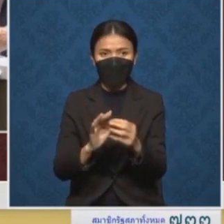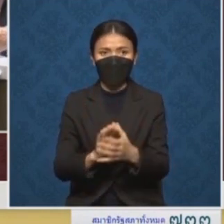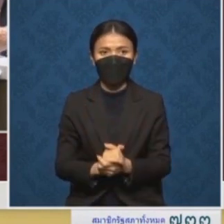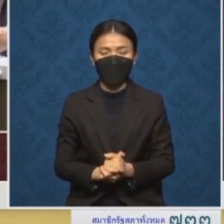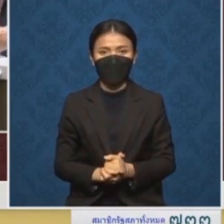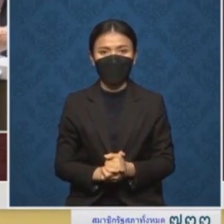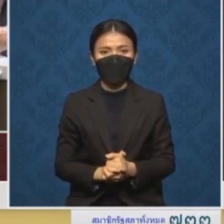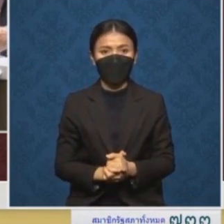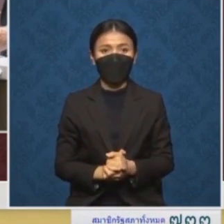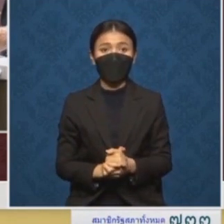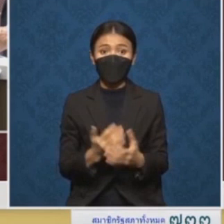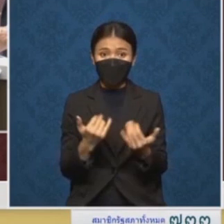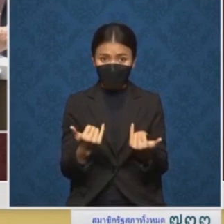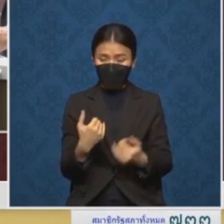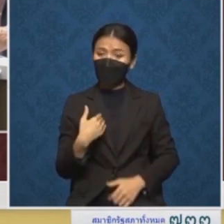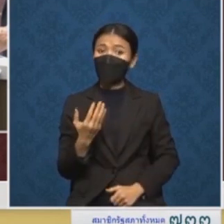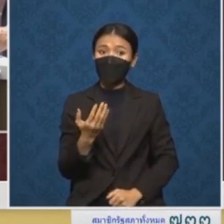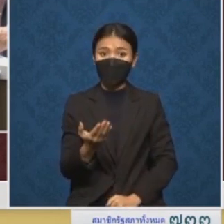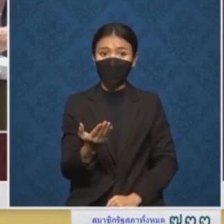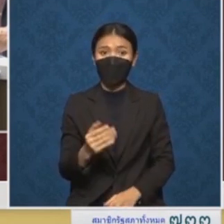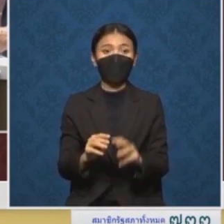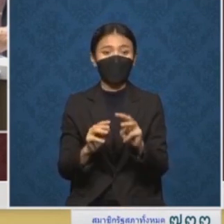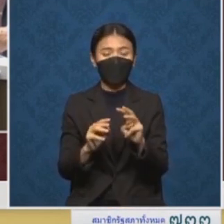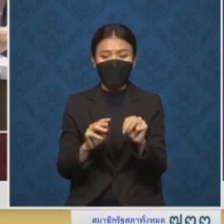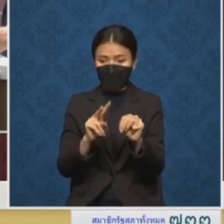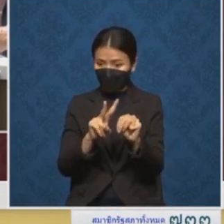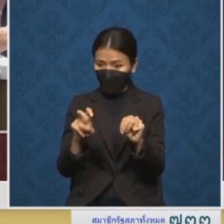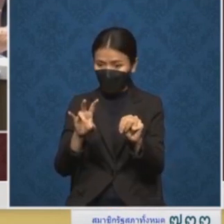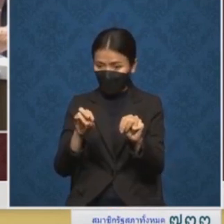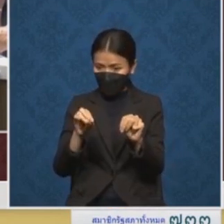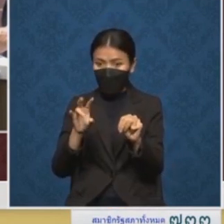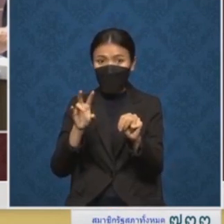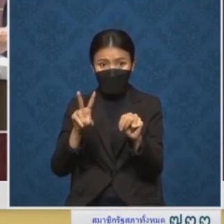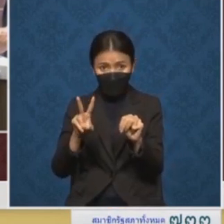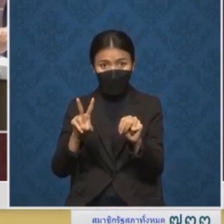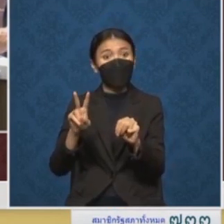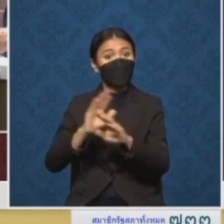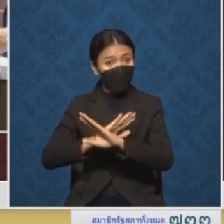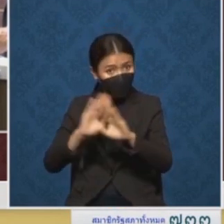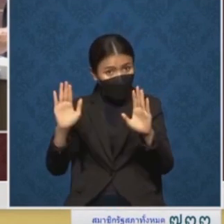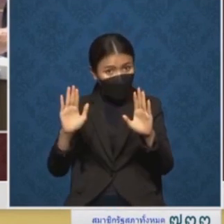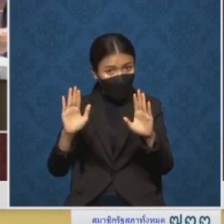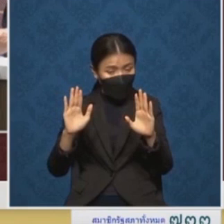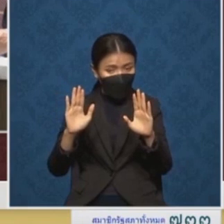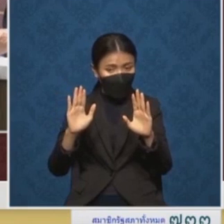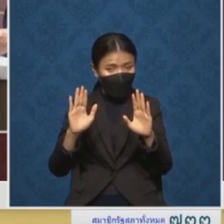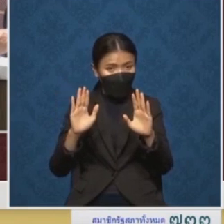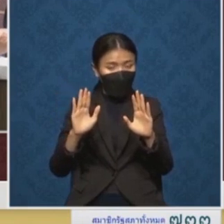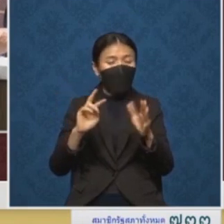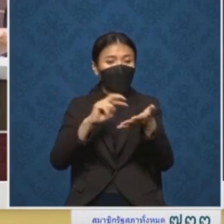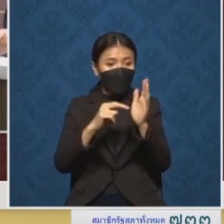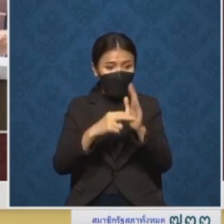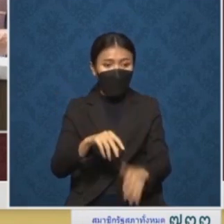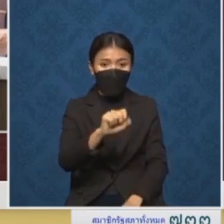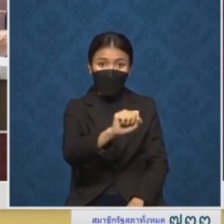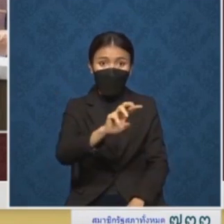มาตรา272ซึ่งเป็นการยกเลิกอำนาจ ของสมาชิกวุฒิสภาในการ